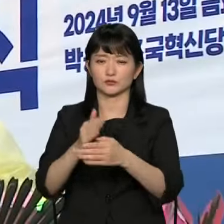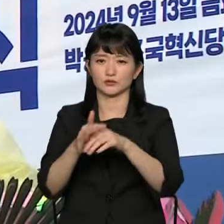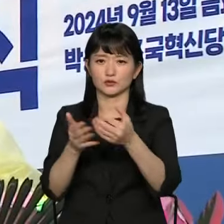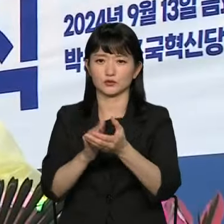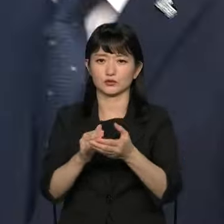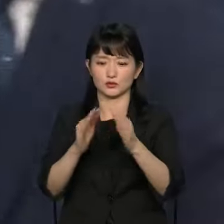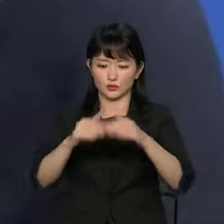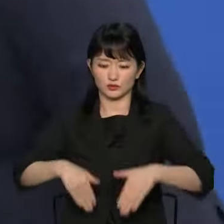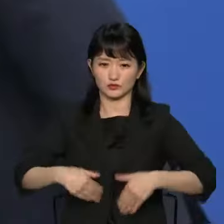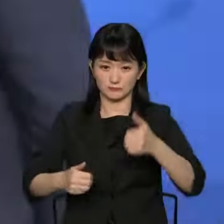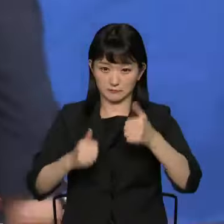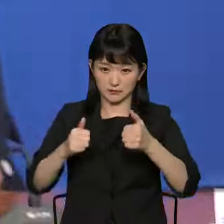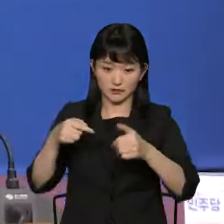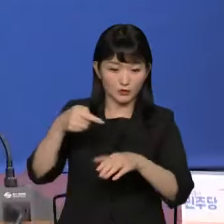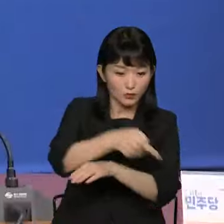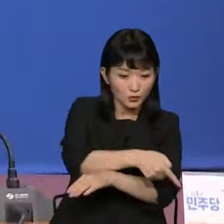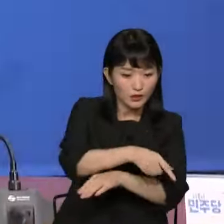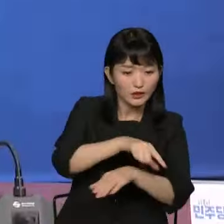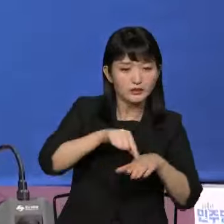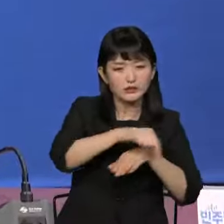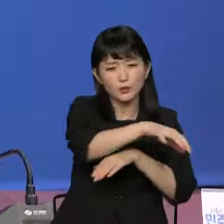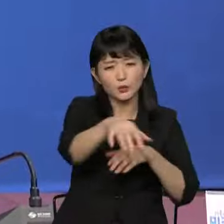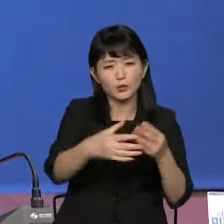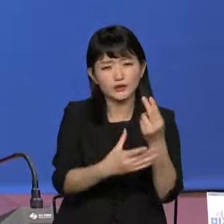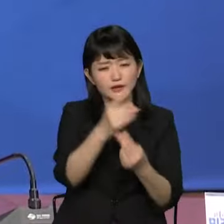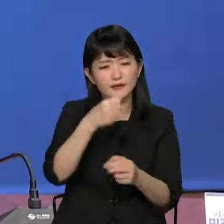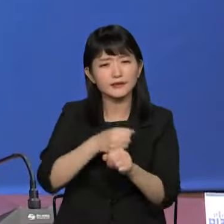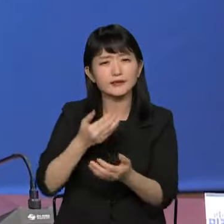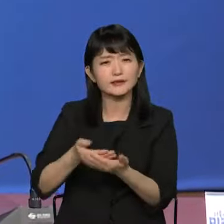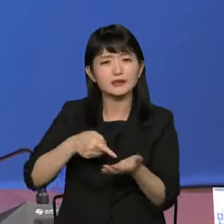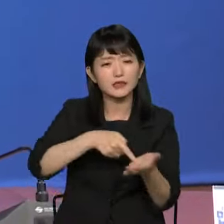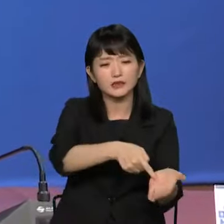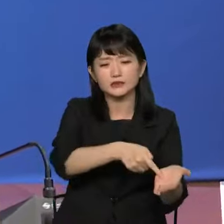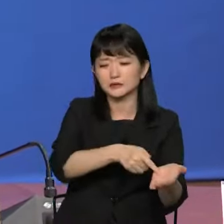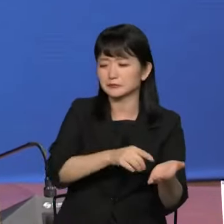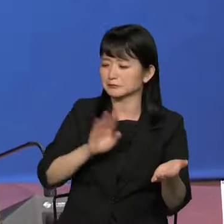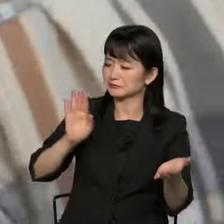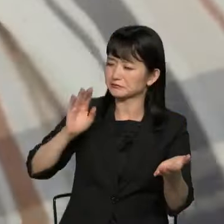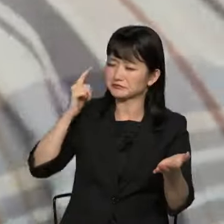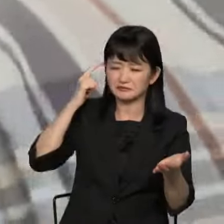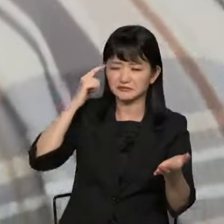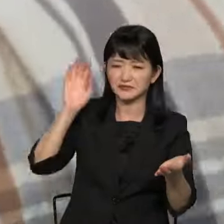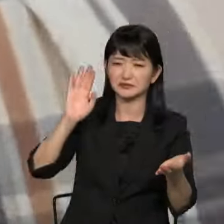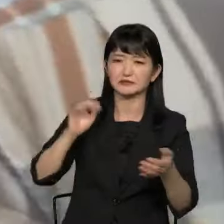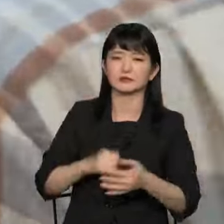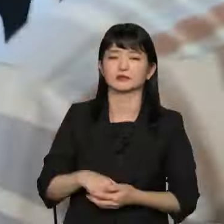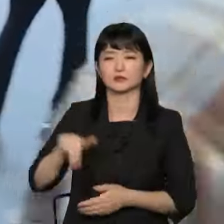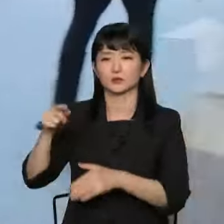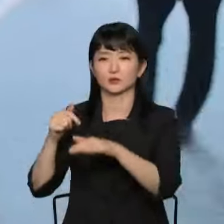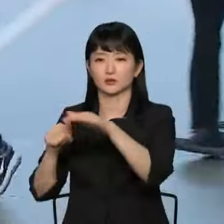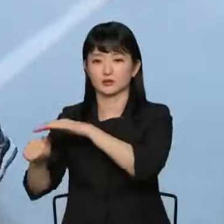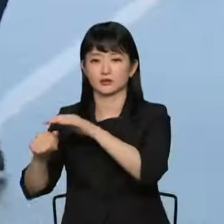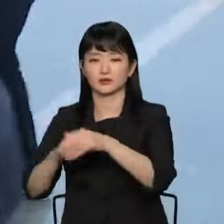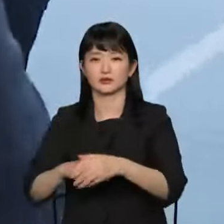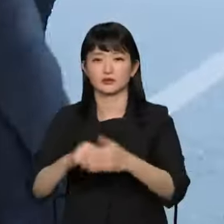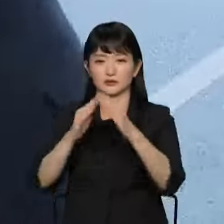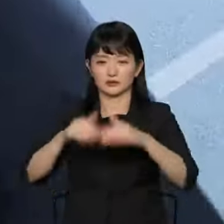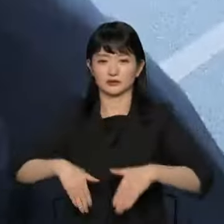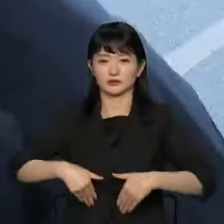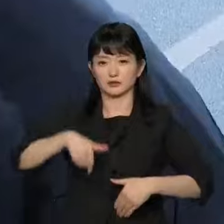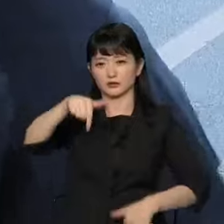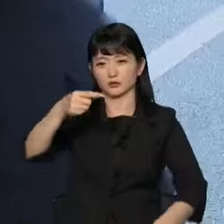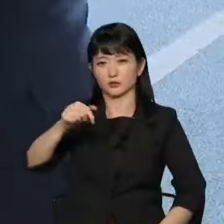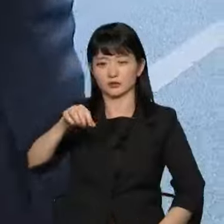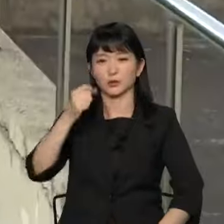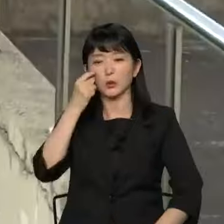밖의 지역에선 단일화를 요구하고 있지만 민주당은 일단 거리를 두고 있습니다. 조국 대표는 전남 곡성에서 월세